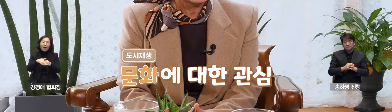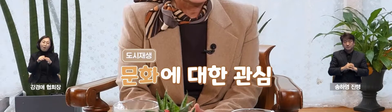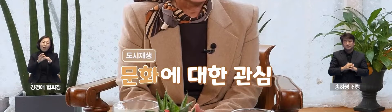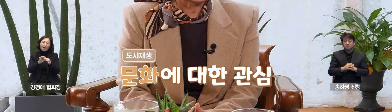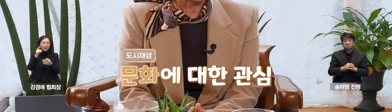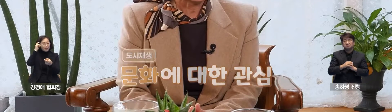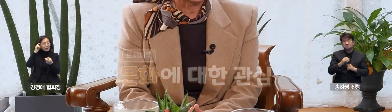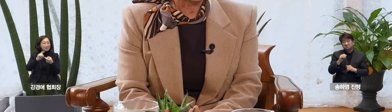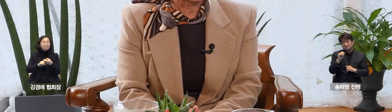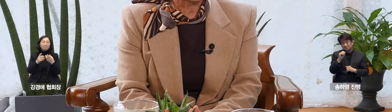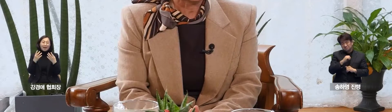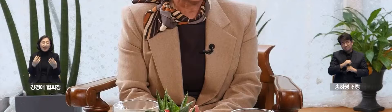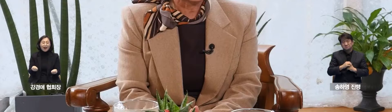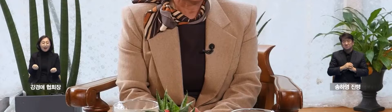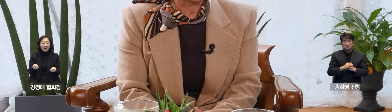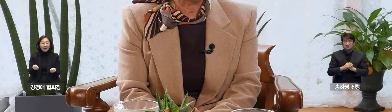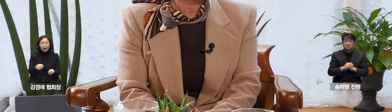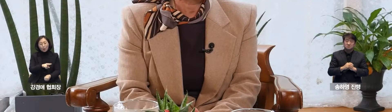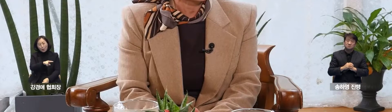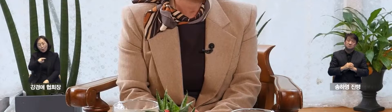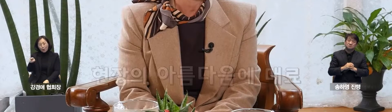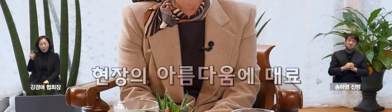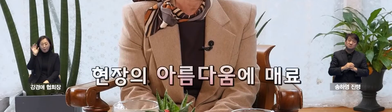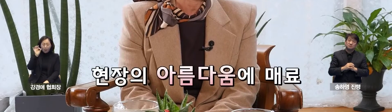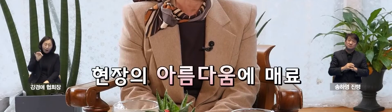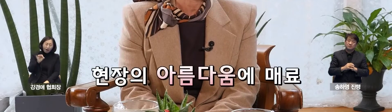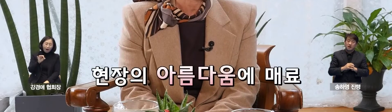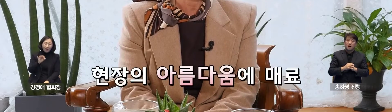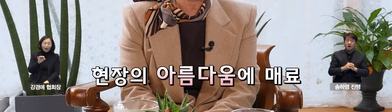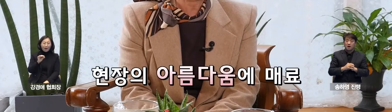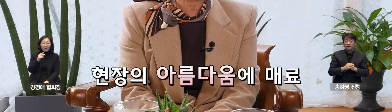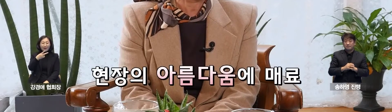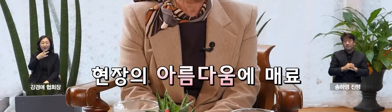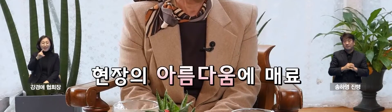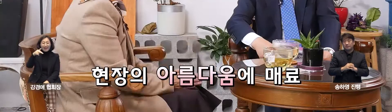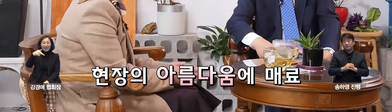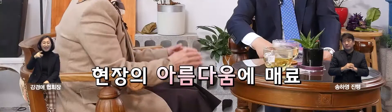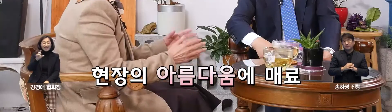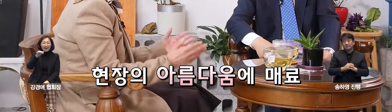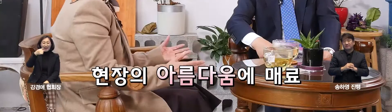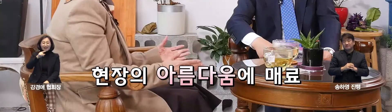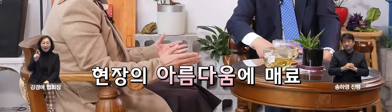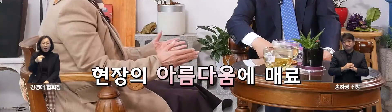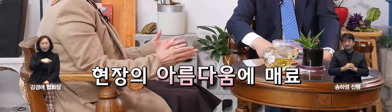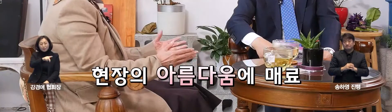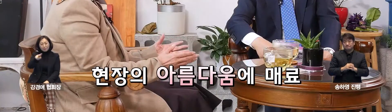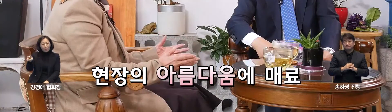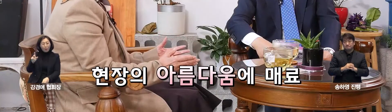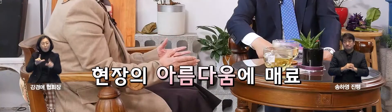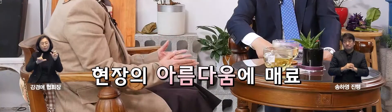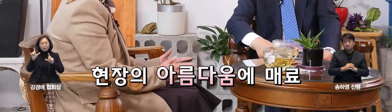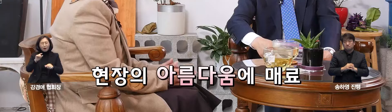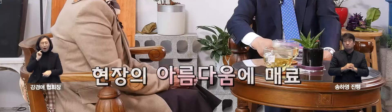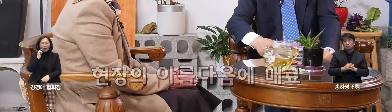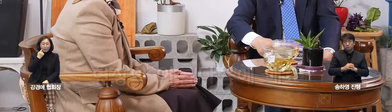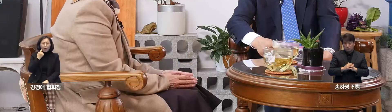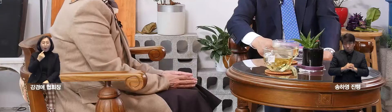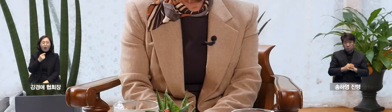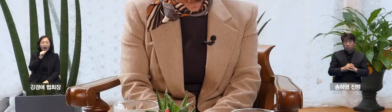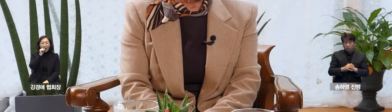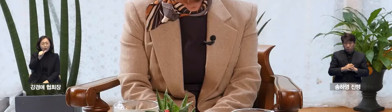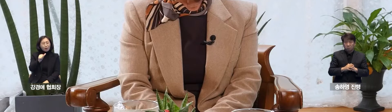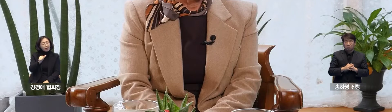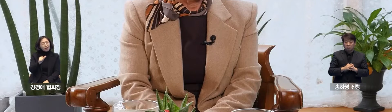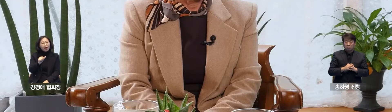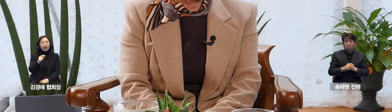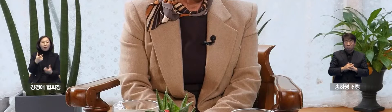많았고 이것을 보면서 대장간의 모습들이 너무 아름다워요. 전 철이 이렇게 고철에 가까운 철이 아름다운 거를 몰랐어요.